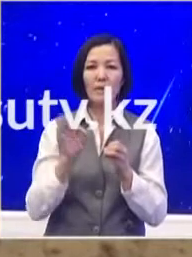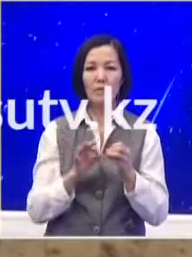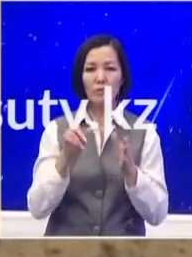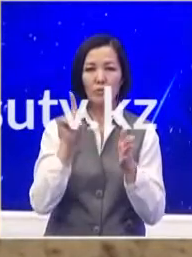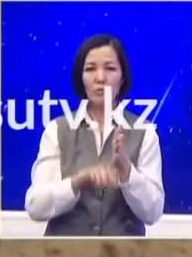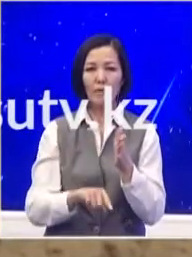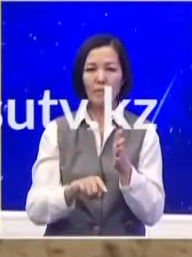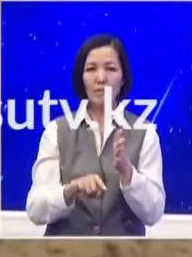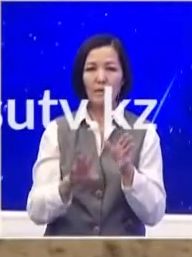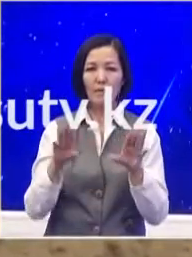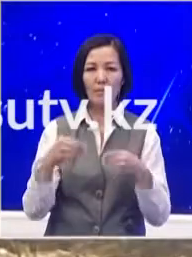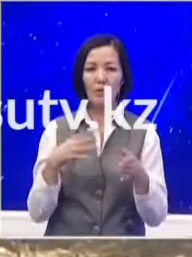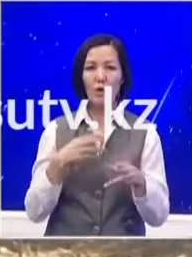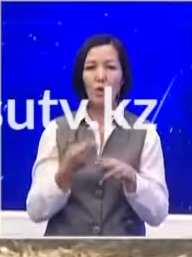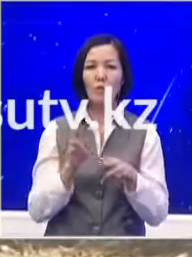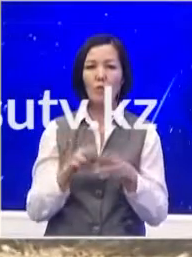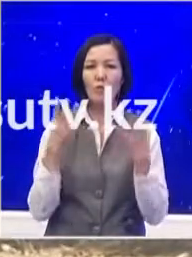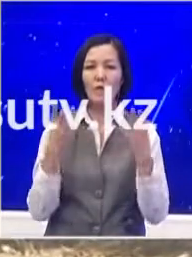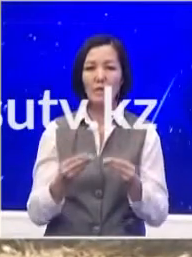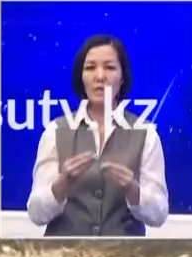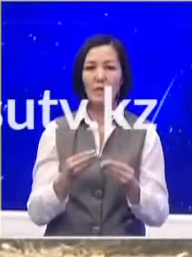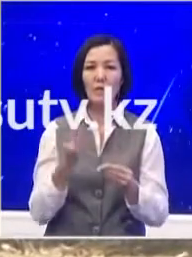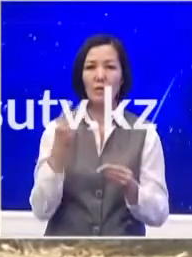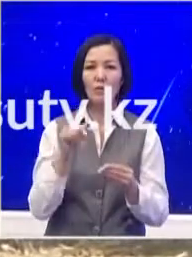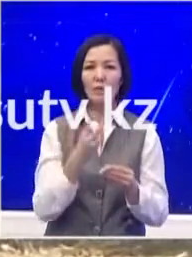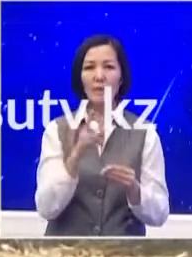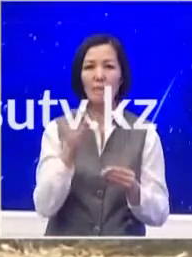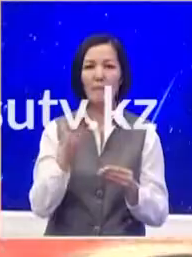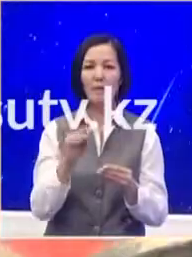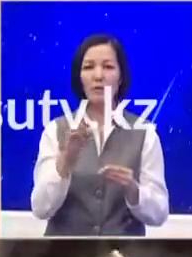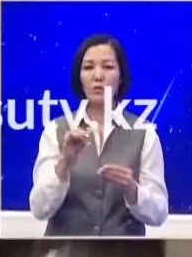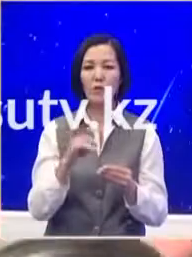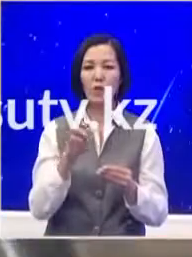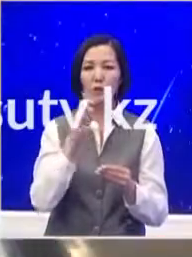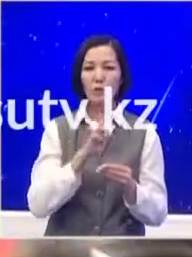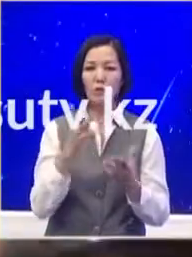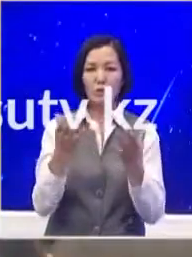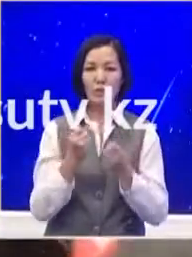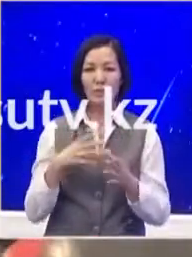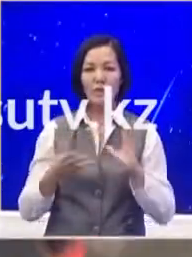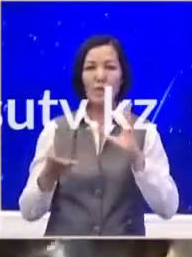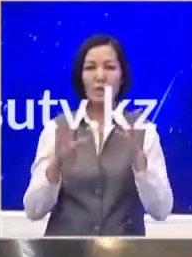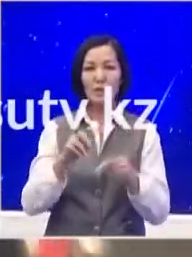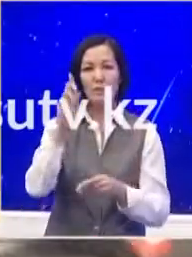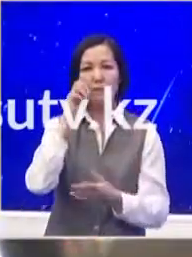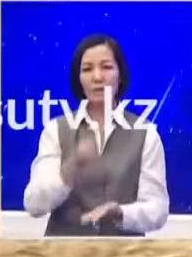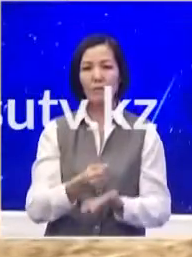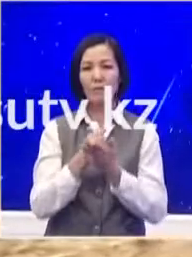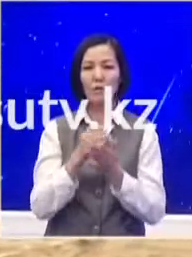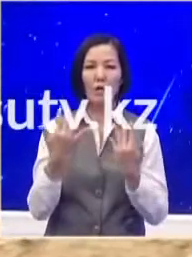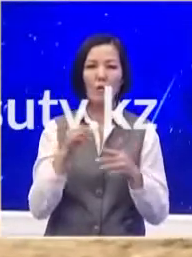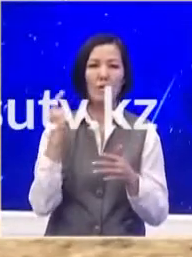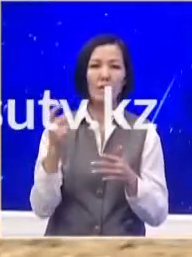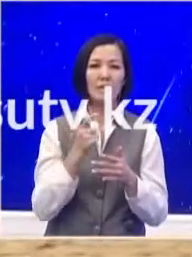Нарықтан 10%-ке төмен бағамен беріліп отыр. Осы күнге дейін шаруалар 4-ке 2 мың тонна сұйық отын алып үлгерген. Жалпы мемлекет қолдауын